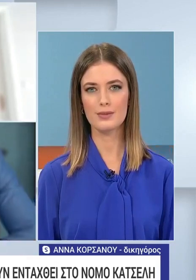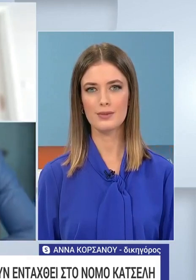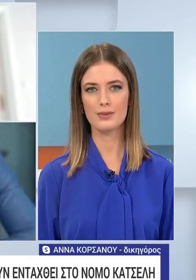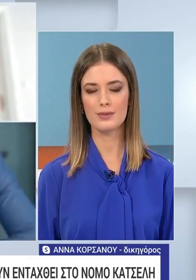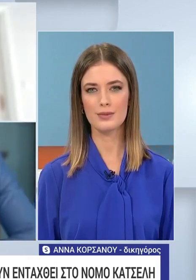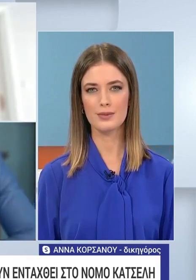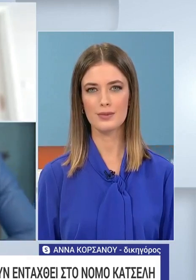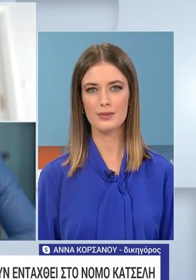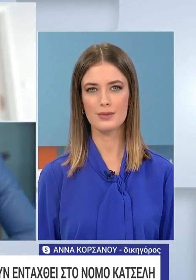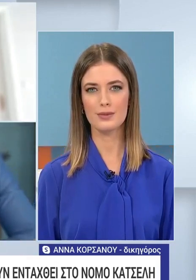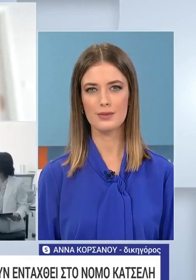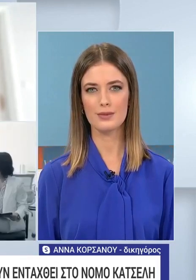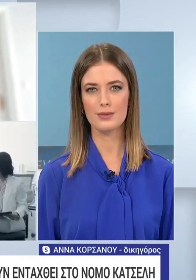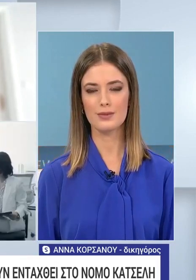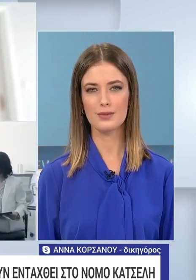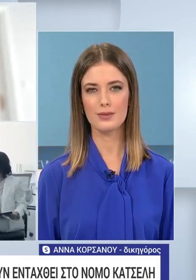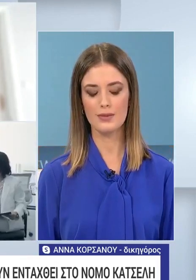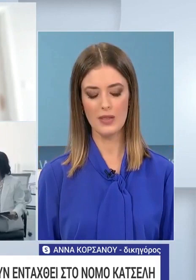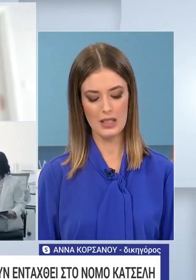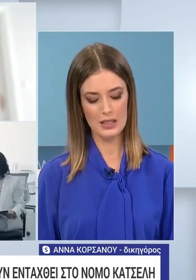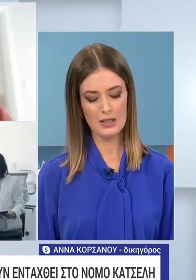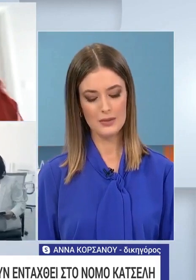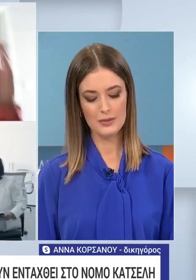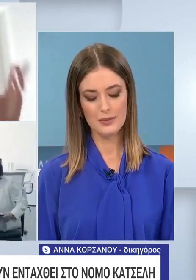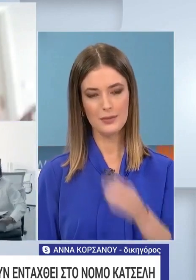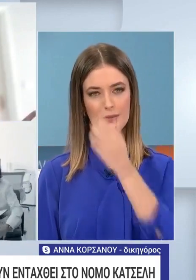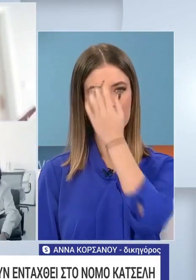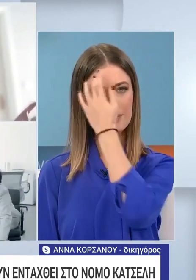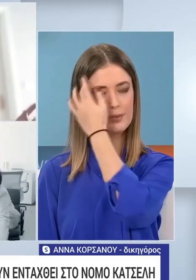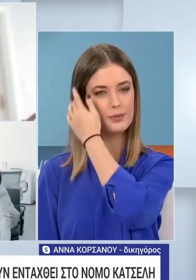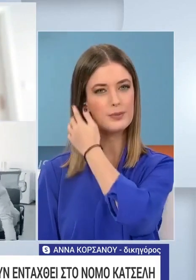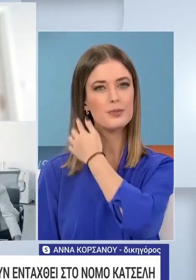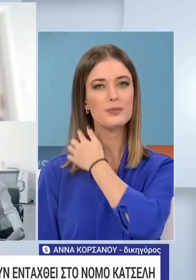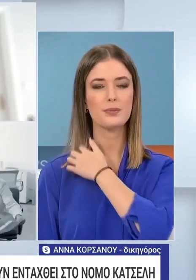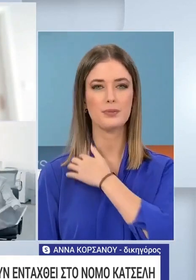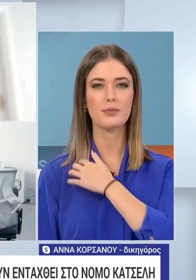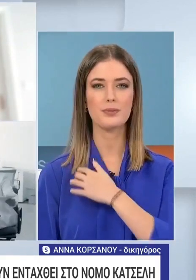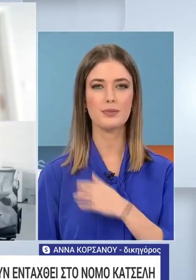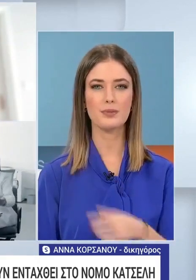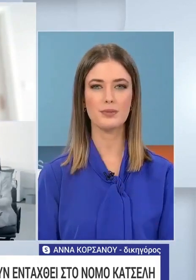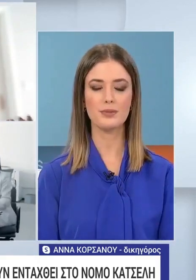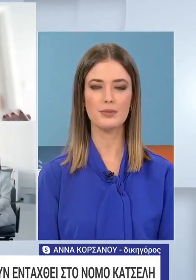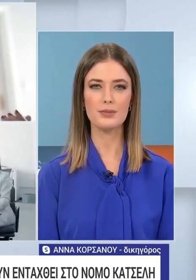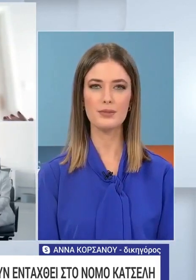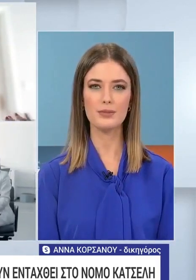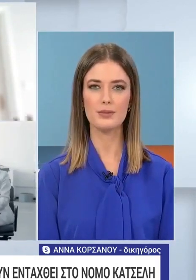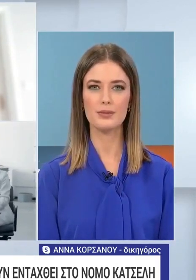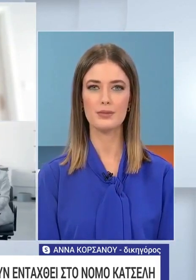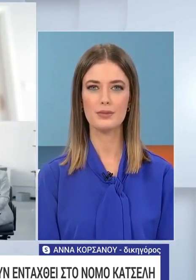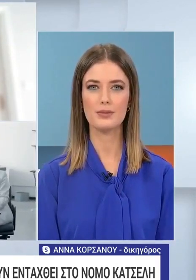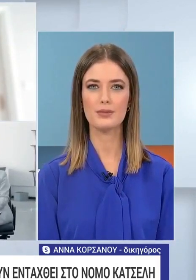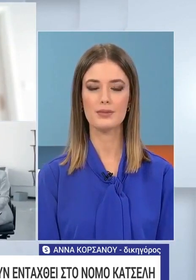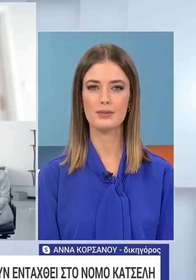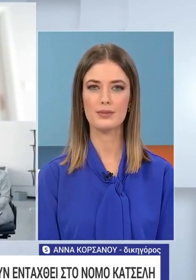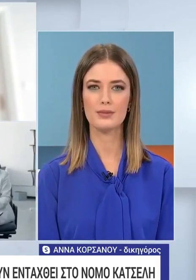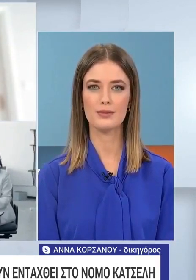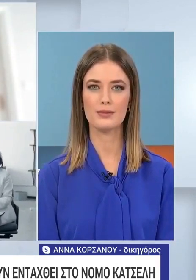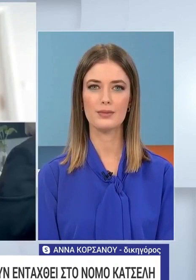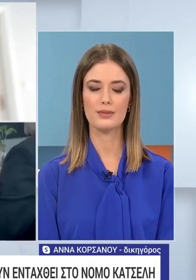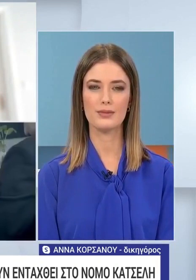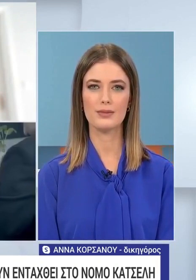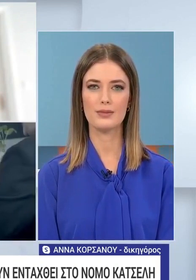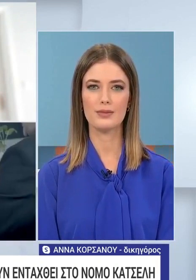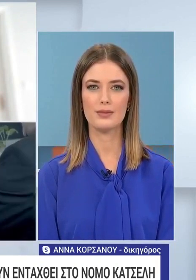επί το ολόκληρο και ο σκύλος χορτάτος δεν γίνεται. Δεν γίνεται. Δίνουν μια γενική εικόνα. Δεν μιλάμε μόνο για να χαϊδέψουμε αυτιά, πρέπει